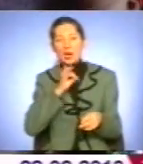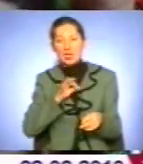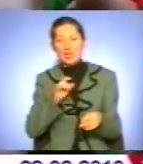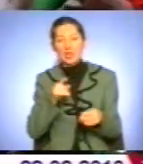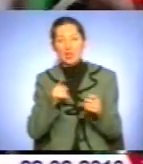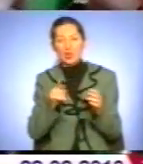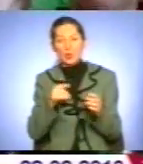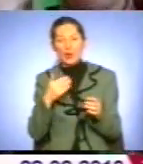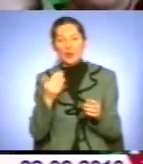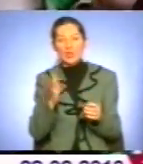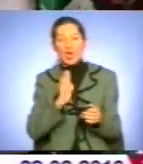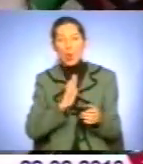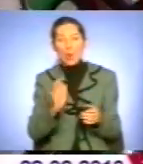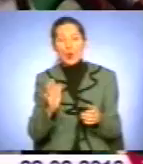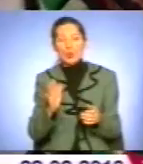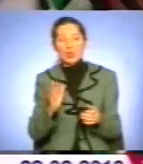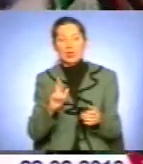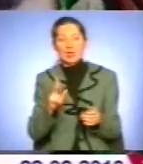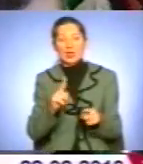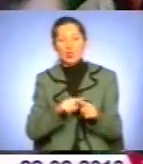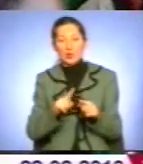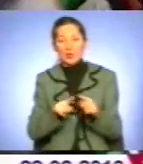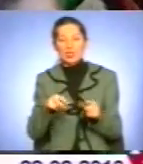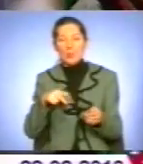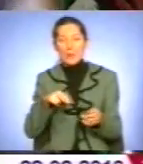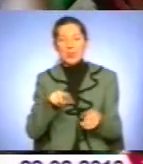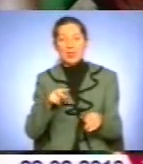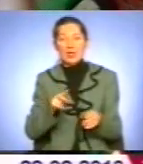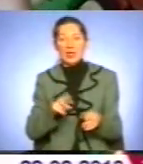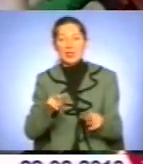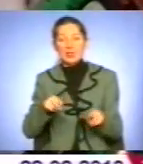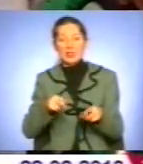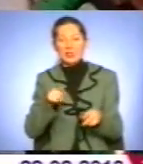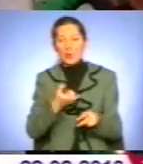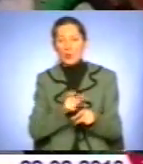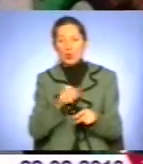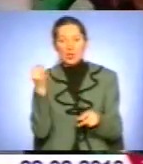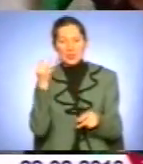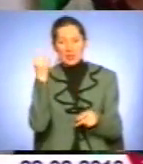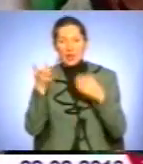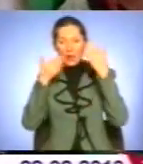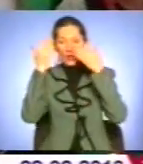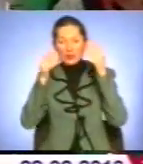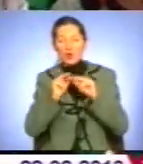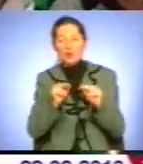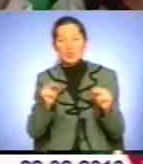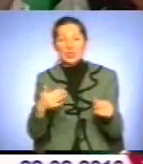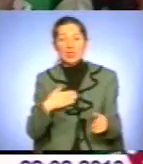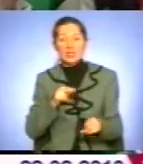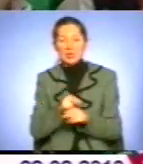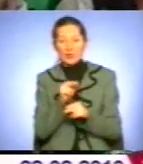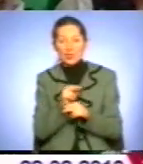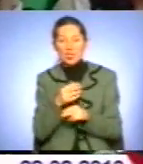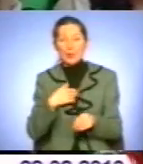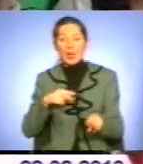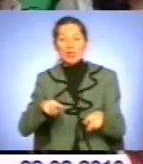були, як скоріше прийшли на танці, вони там дуже цікаво, весело. Вчителька нас вчить і ми